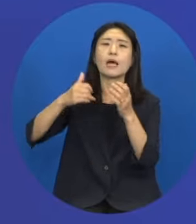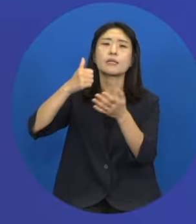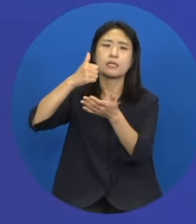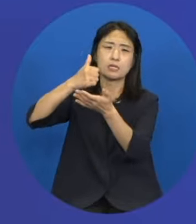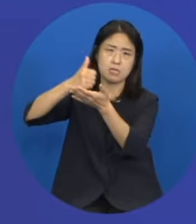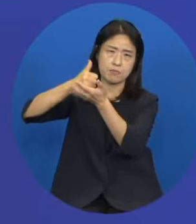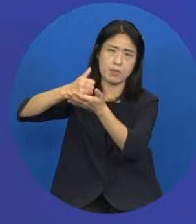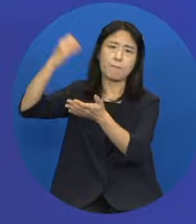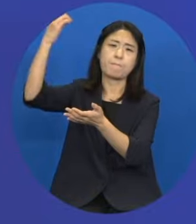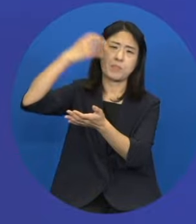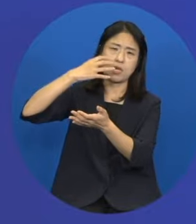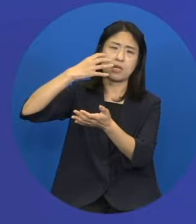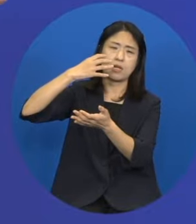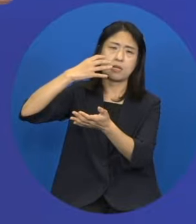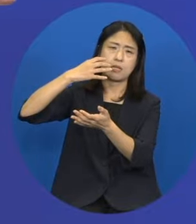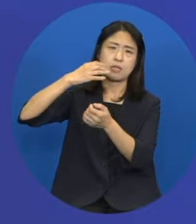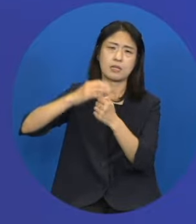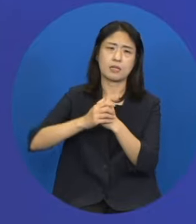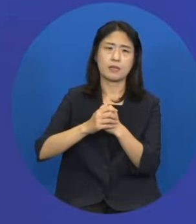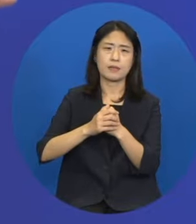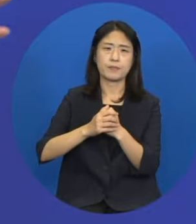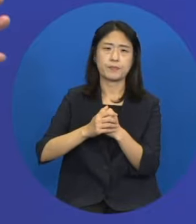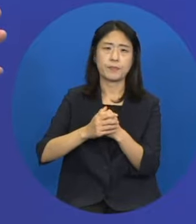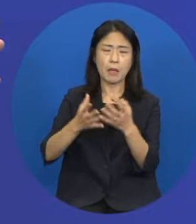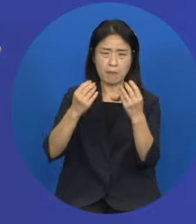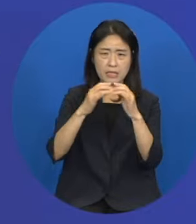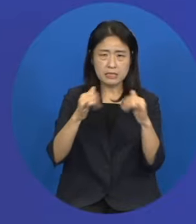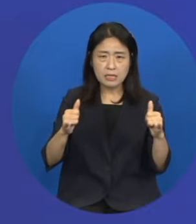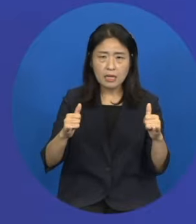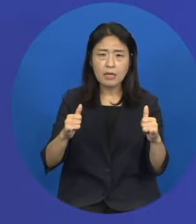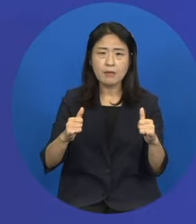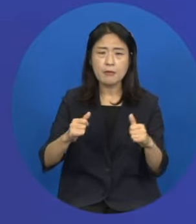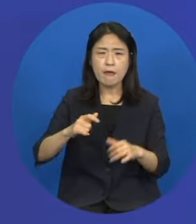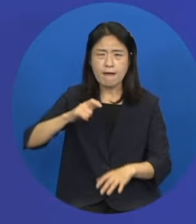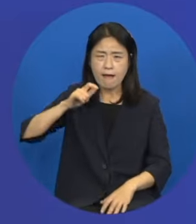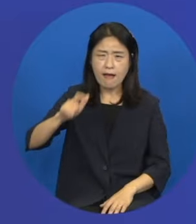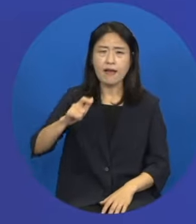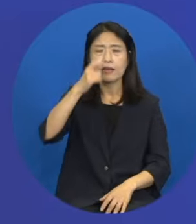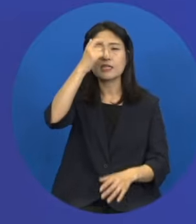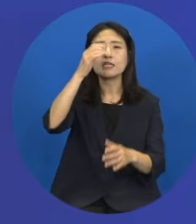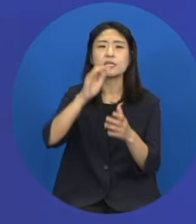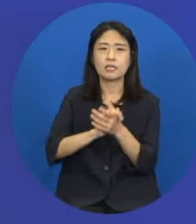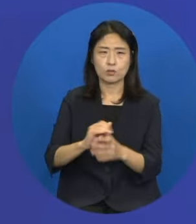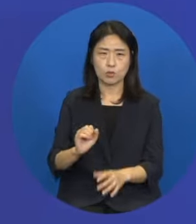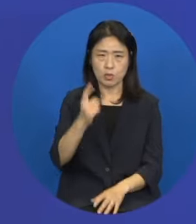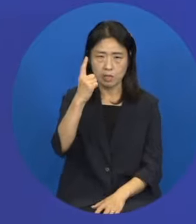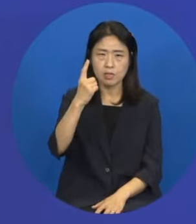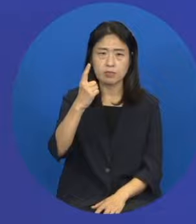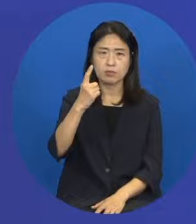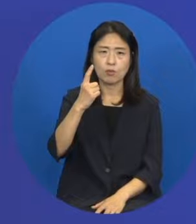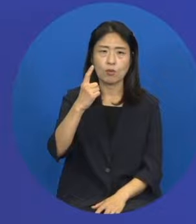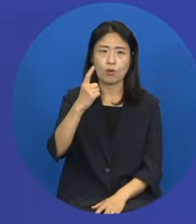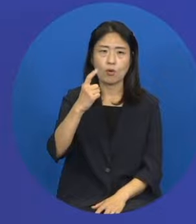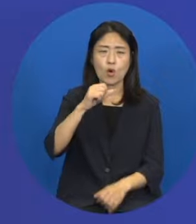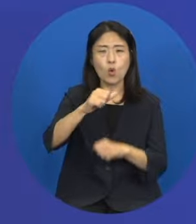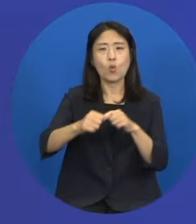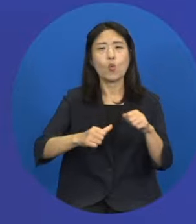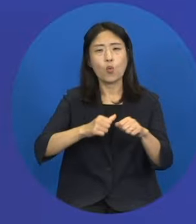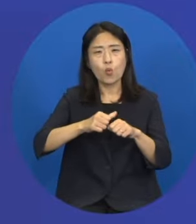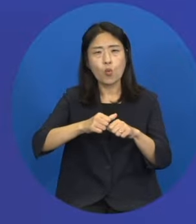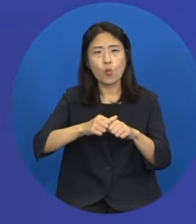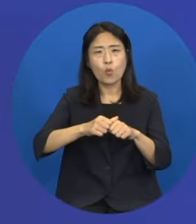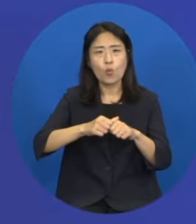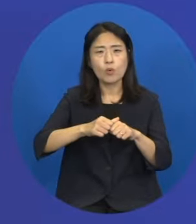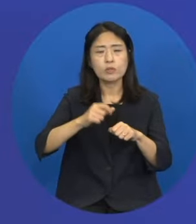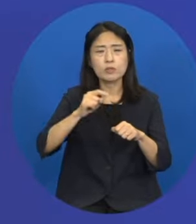은혜와 많은 동역자들의 강력한 기도로 5년 만인 2015년 12월에 출소하게